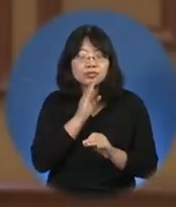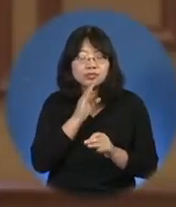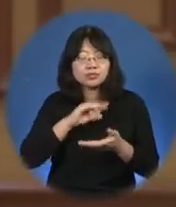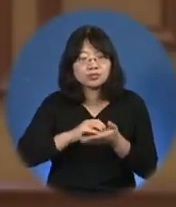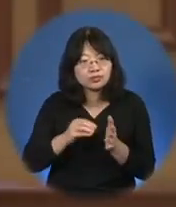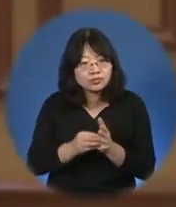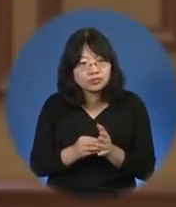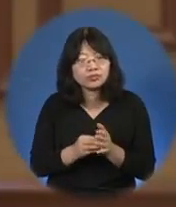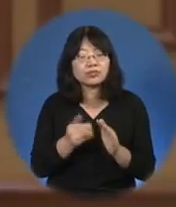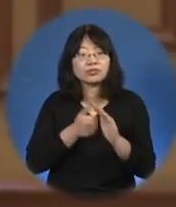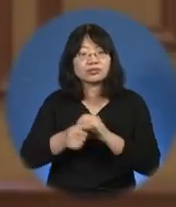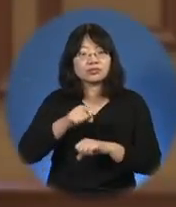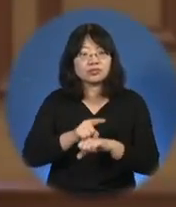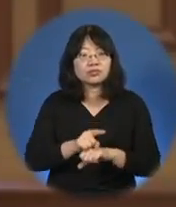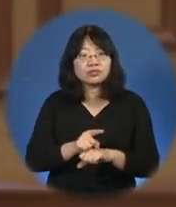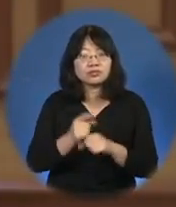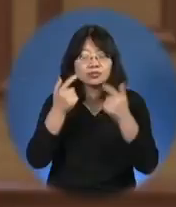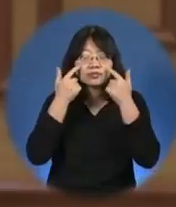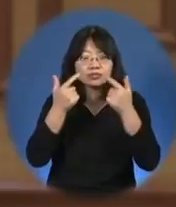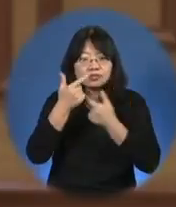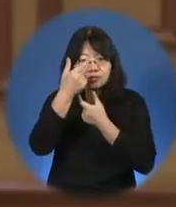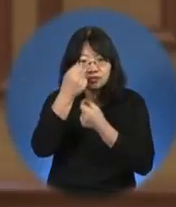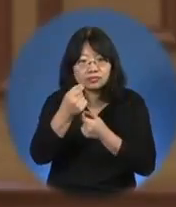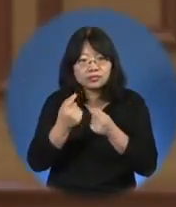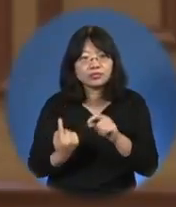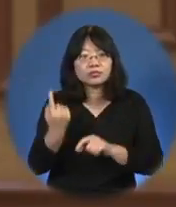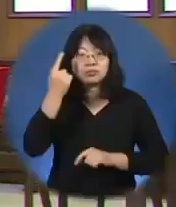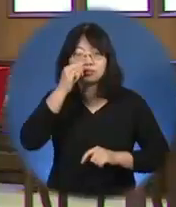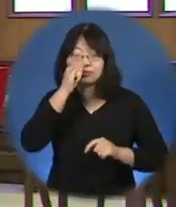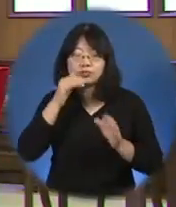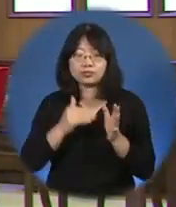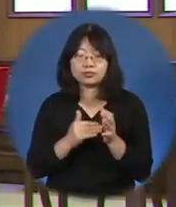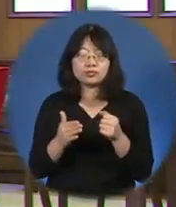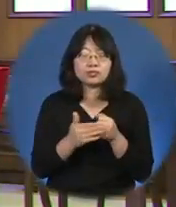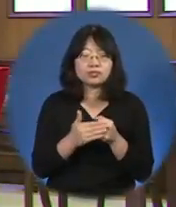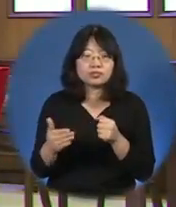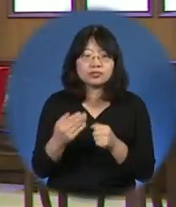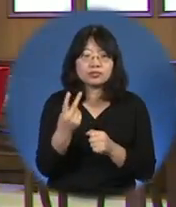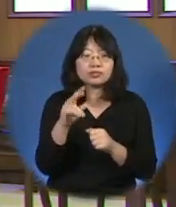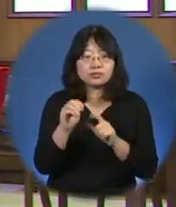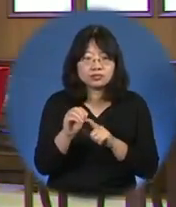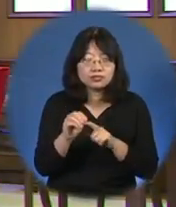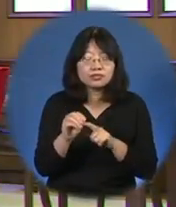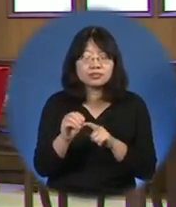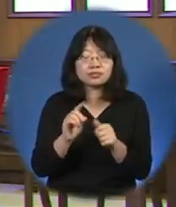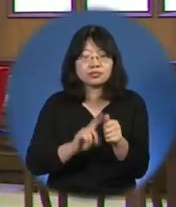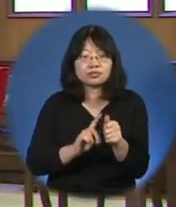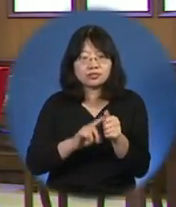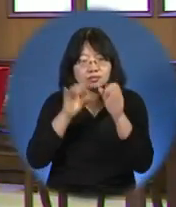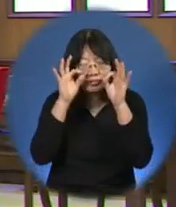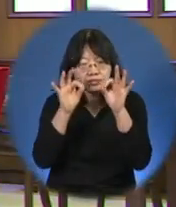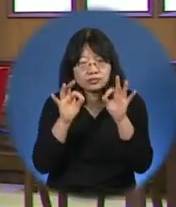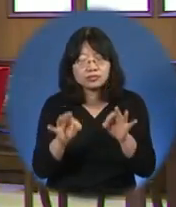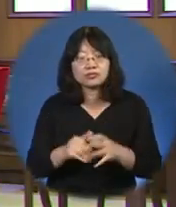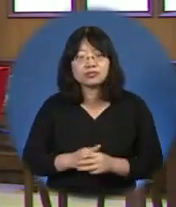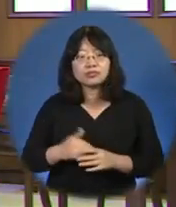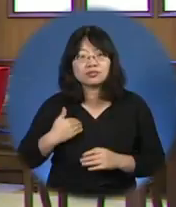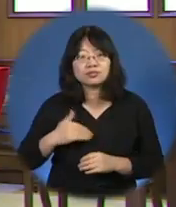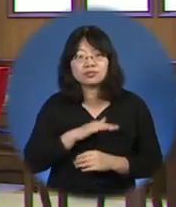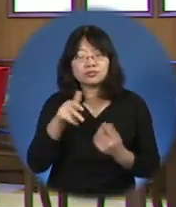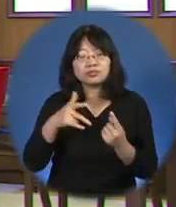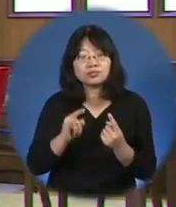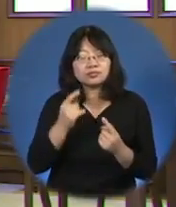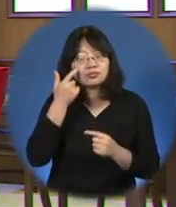이제 뭐 대표성, 정확도 이런 걸 높인 거겠죠. 그렇습니다. 예. 그래서 그 2만 명을 상대로 해서 저희가